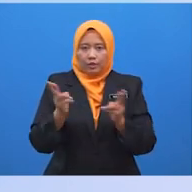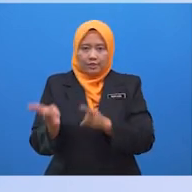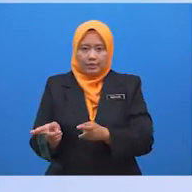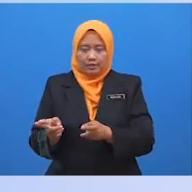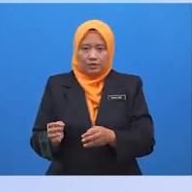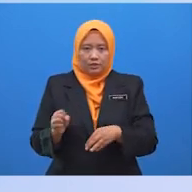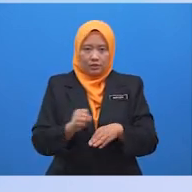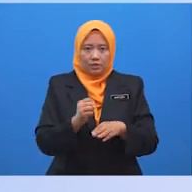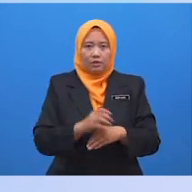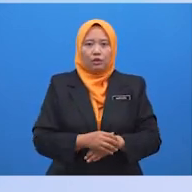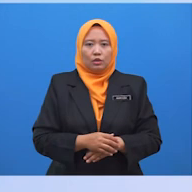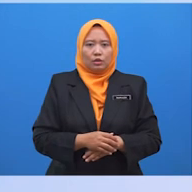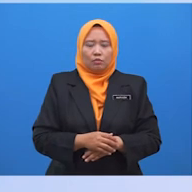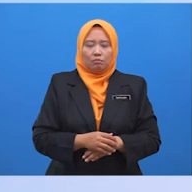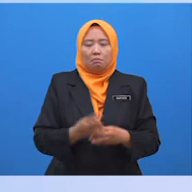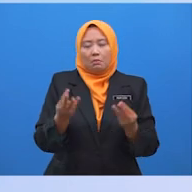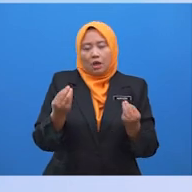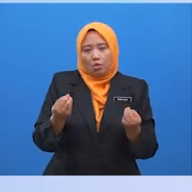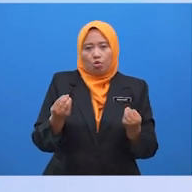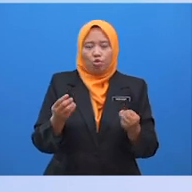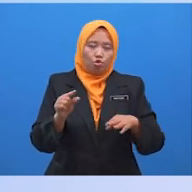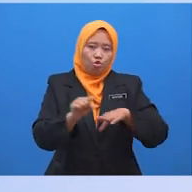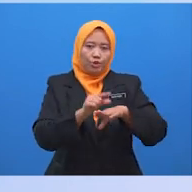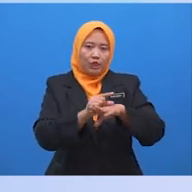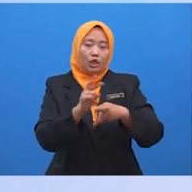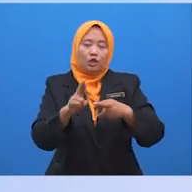pintasan X dan pintasan Y.